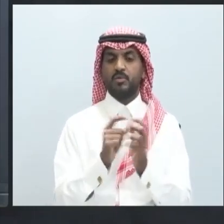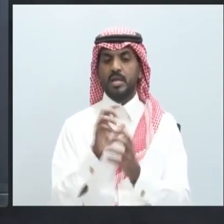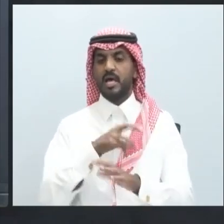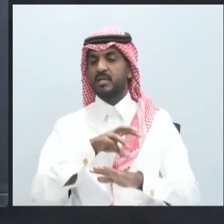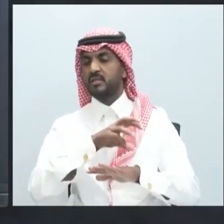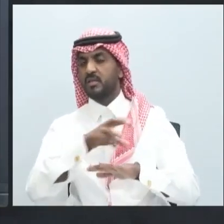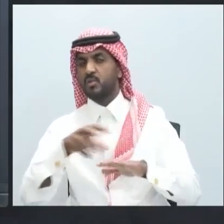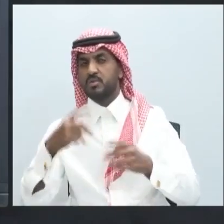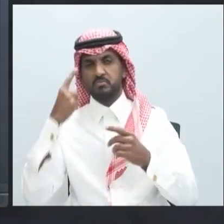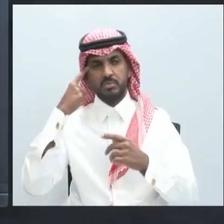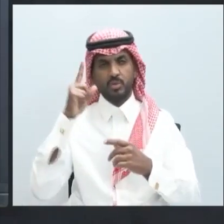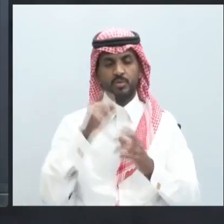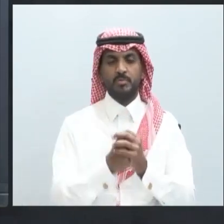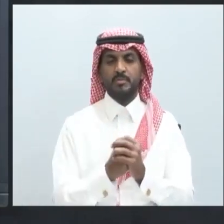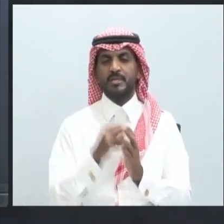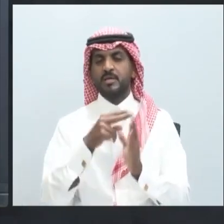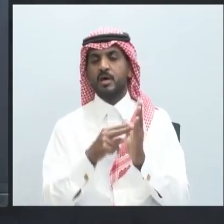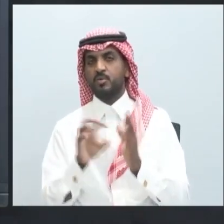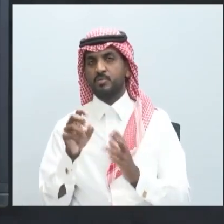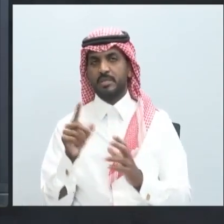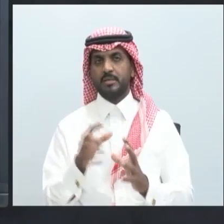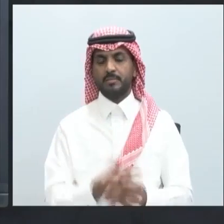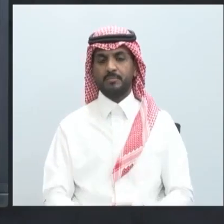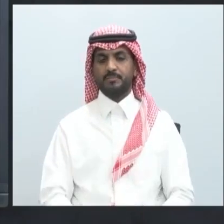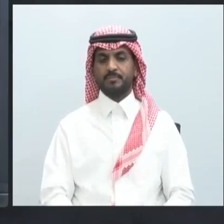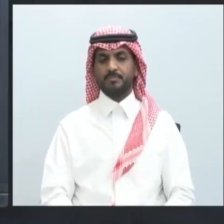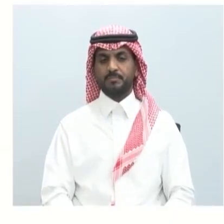تتوزع بشكل حر مثل ما نص عليه قانون